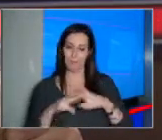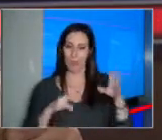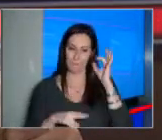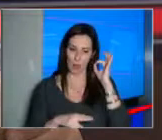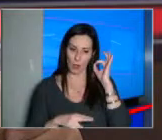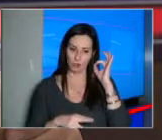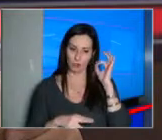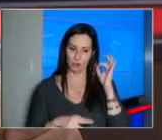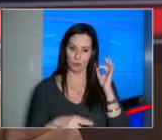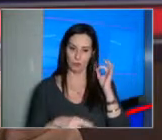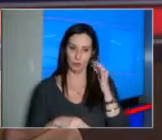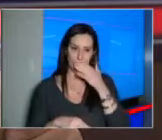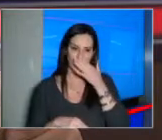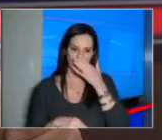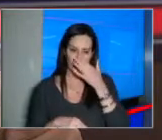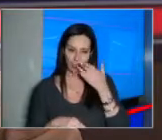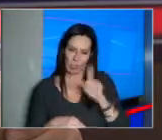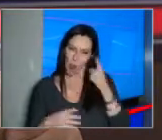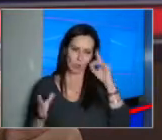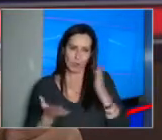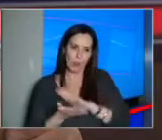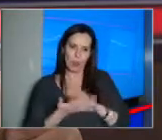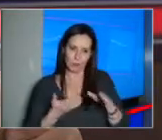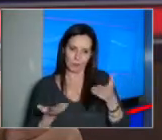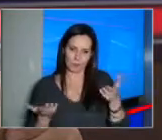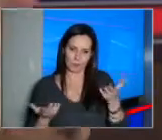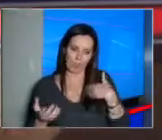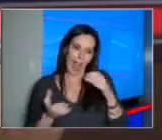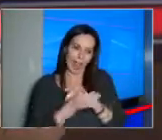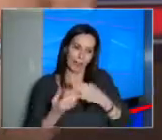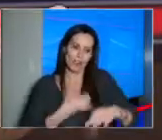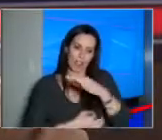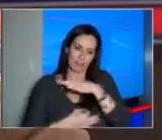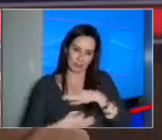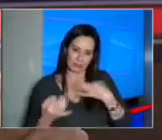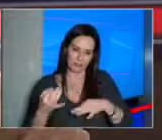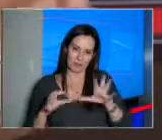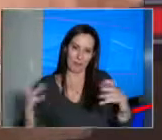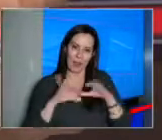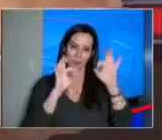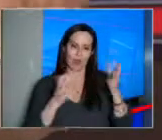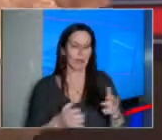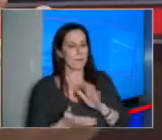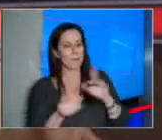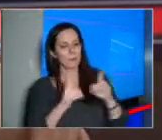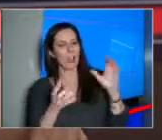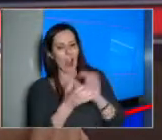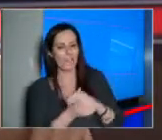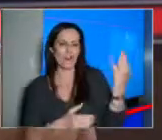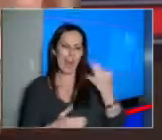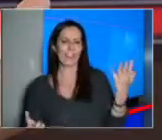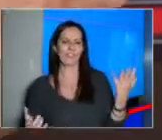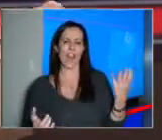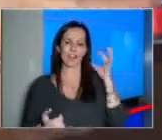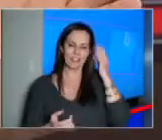בנות לא הייתה כקונספט, פשוט אלה החברות שלי, ואני מנגנת איתם גם בלהקות שלהם. בקיצור, יש לך חברות מגניבות,